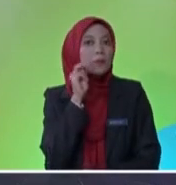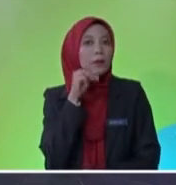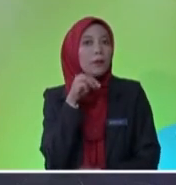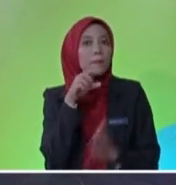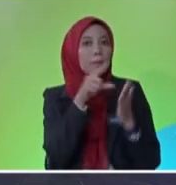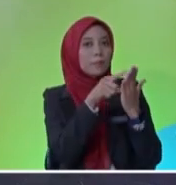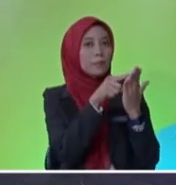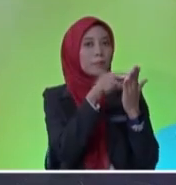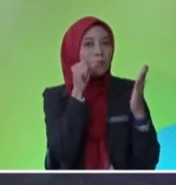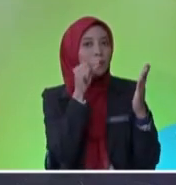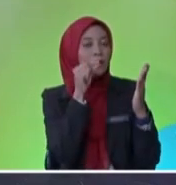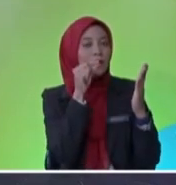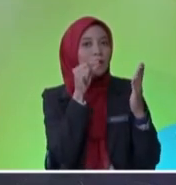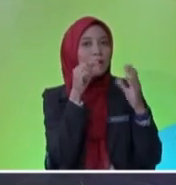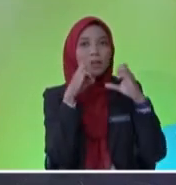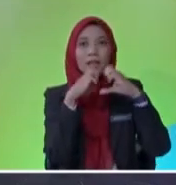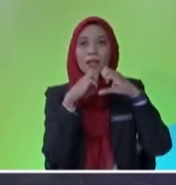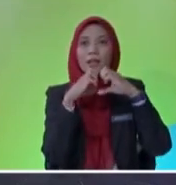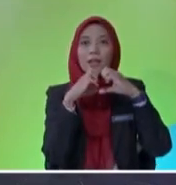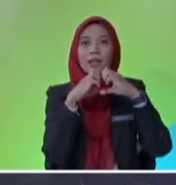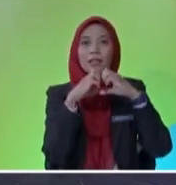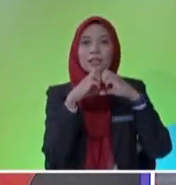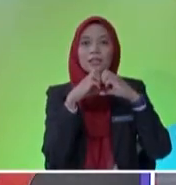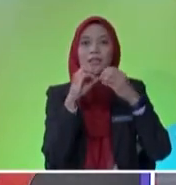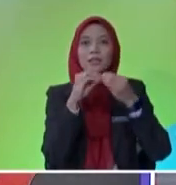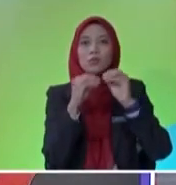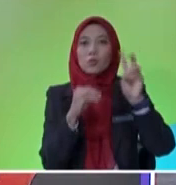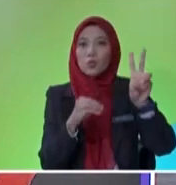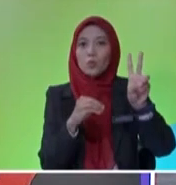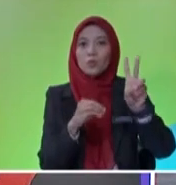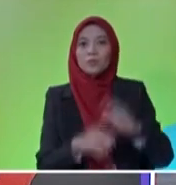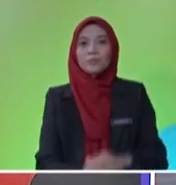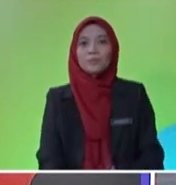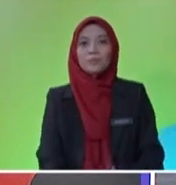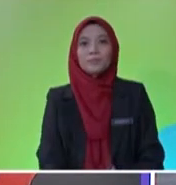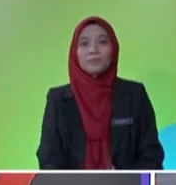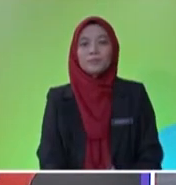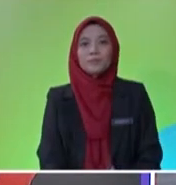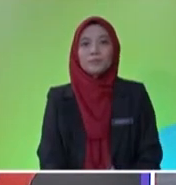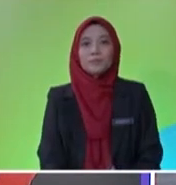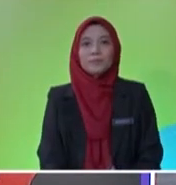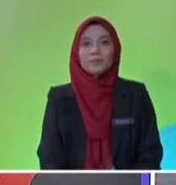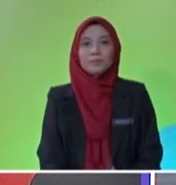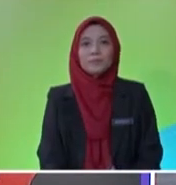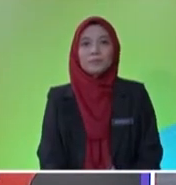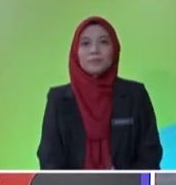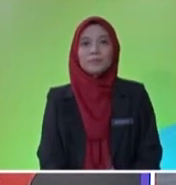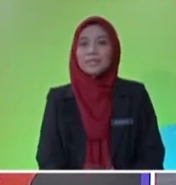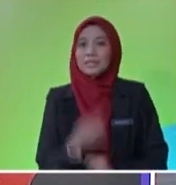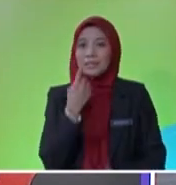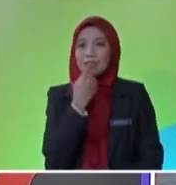betul oke hati-hati manyun yang dipilih oleh Haiti yang kedua Hai ajalah